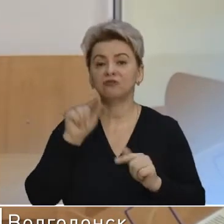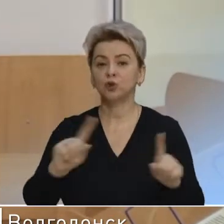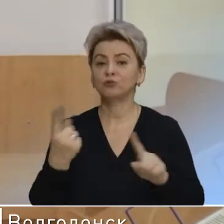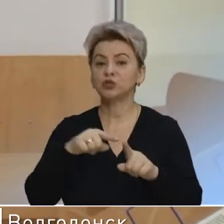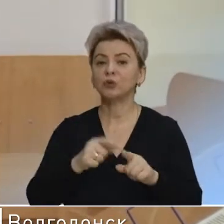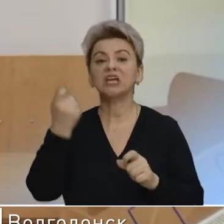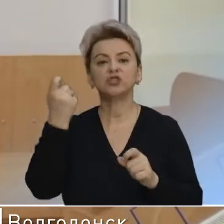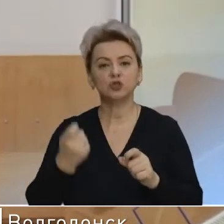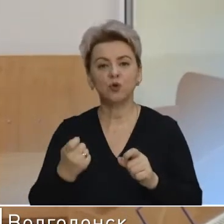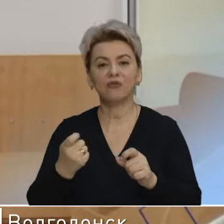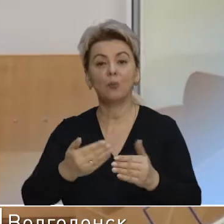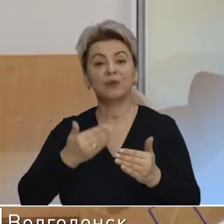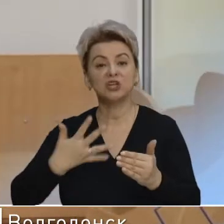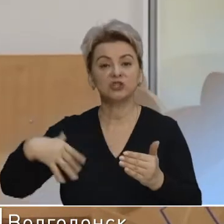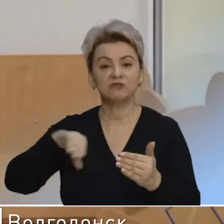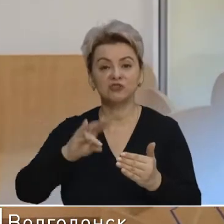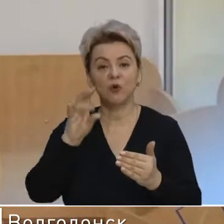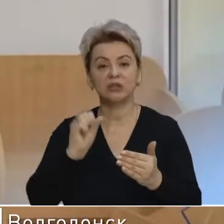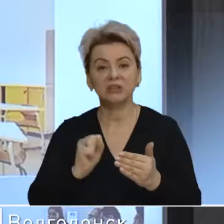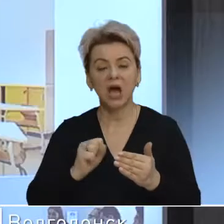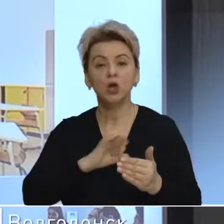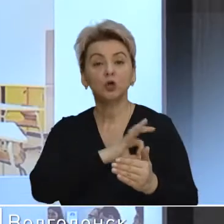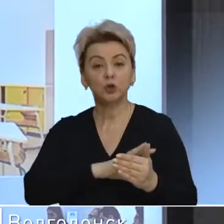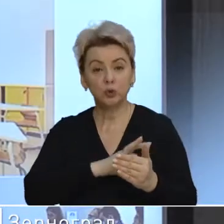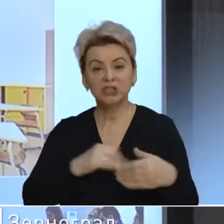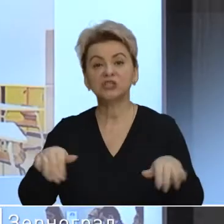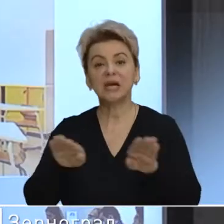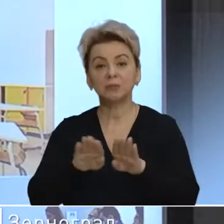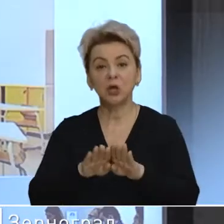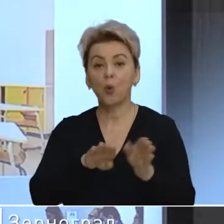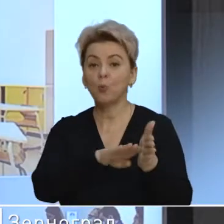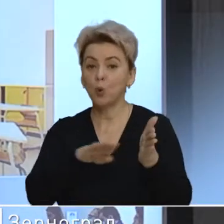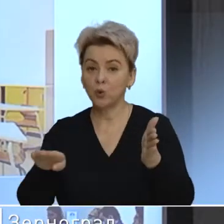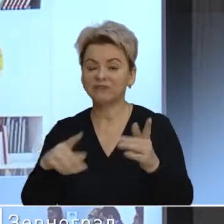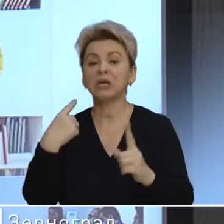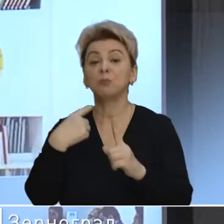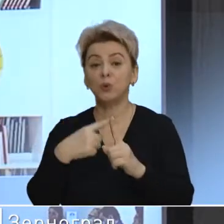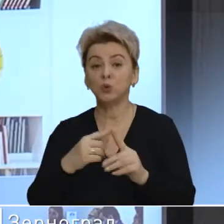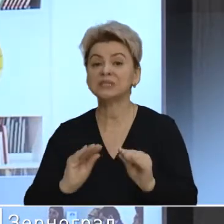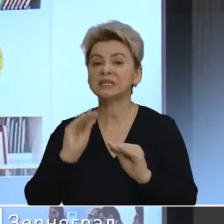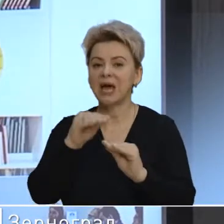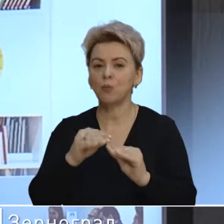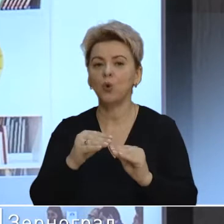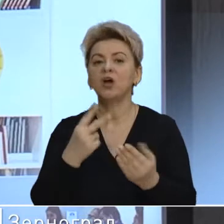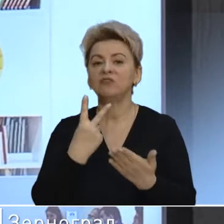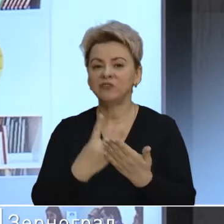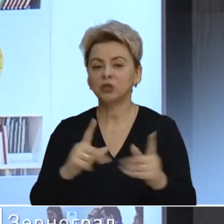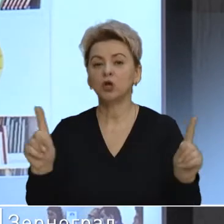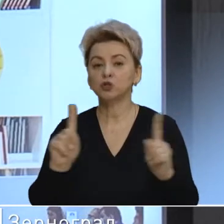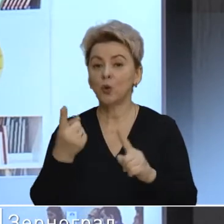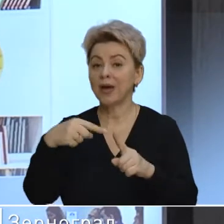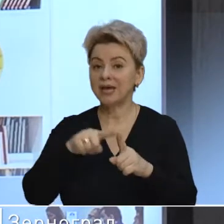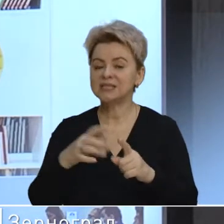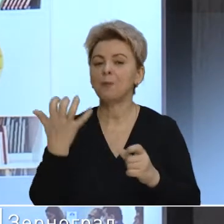это удешевление идет прежде всего на юридическом, так сказать, уровне. И плюс к тому, совершенно очевидно, что вот